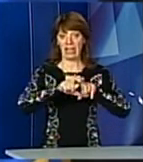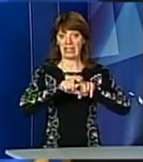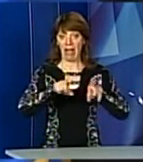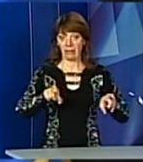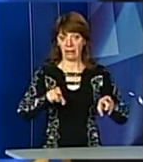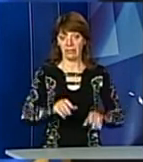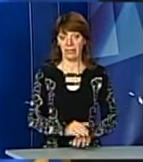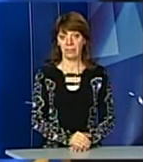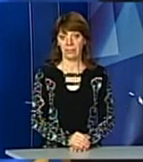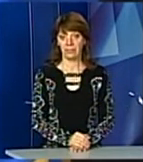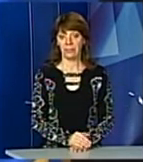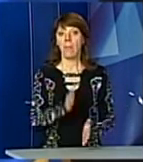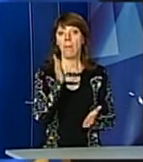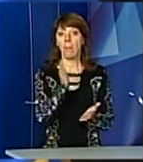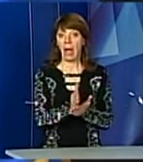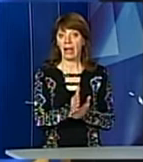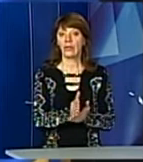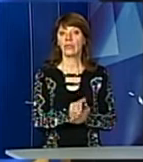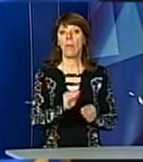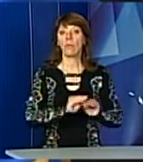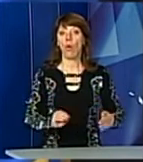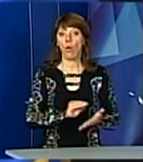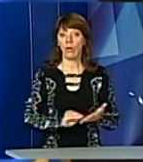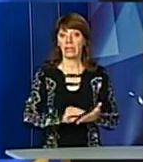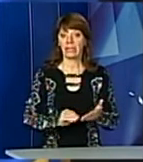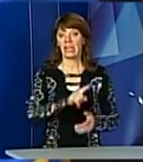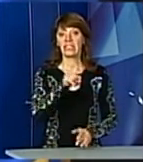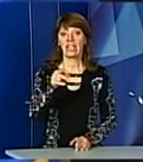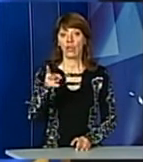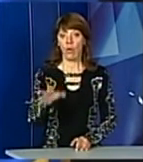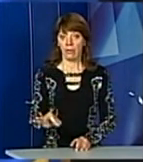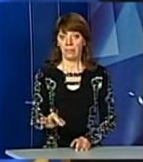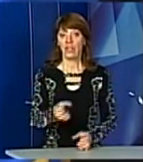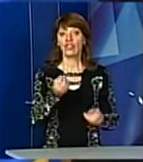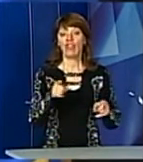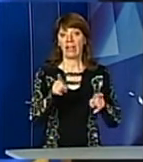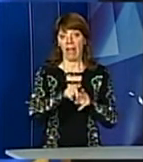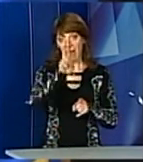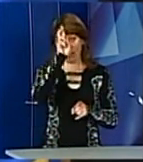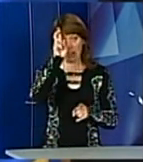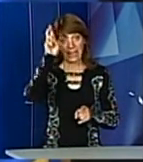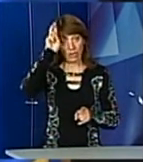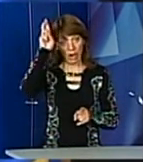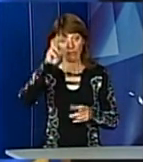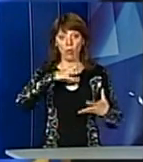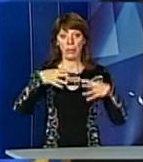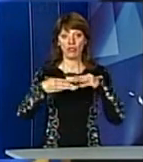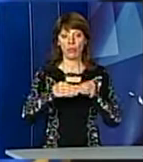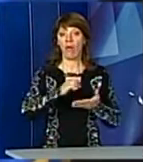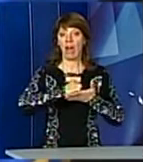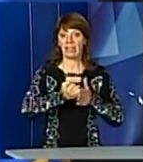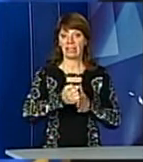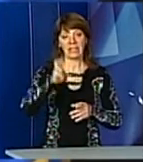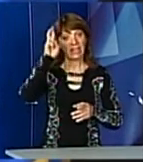закладів мають проходити зовнішнє незалежне оцінювання ще як державну підсумкову атестацію.